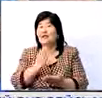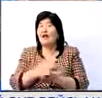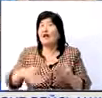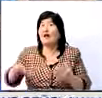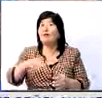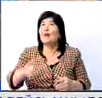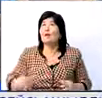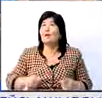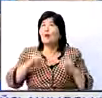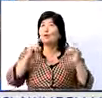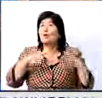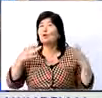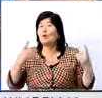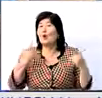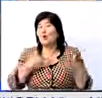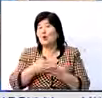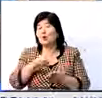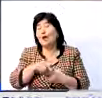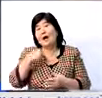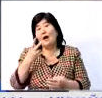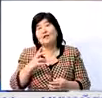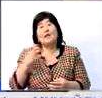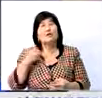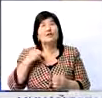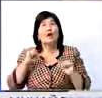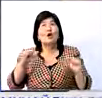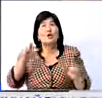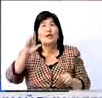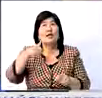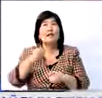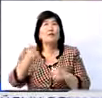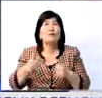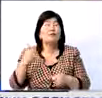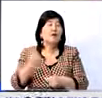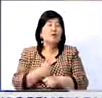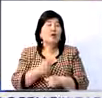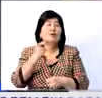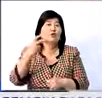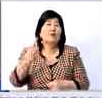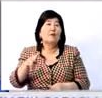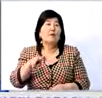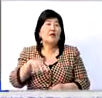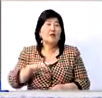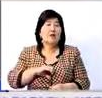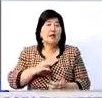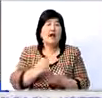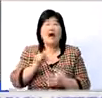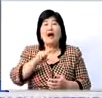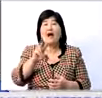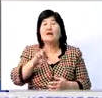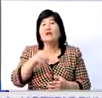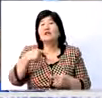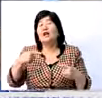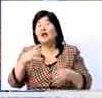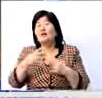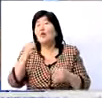аймақ мерейін үстем етуге зор үлесін қосты. Атап айтсақ, сыр спортшылары ел біріншіліктерінде 121 медальді қанжығасына байласа, Азия және жаһандық